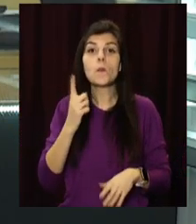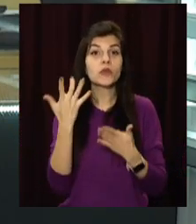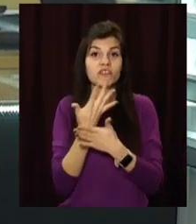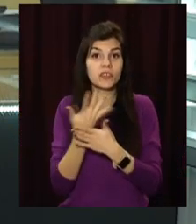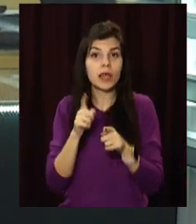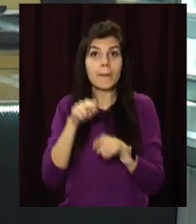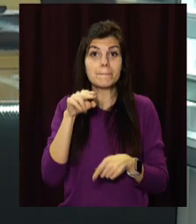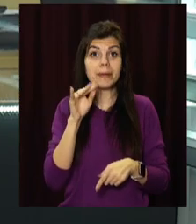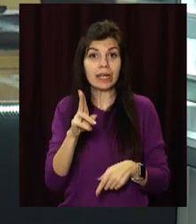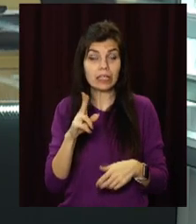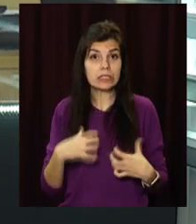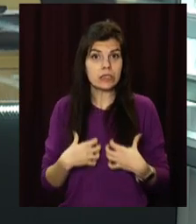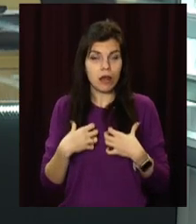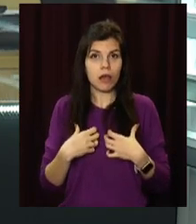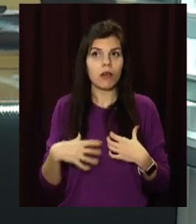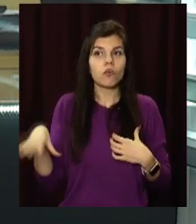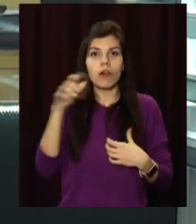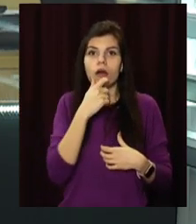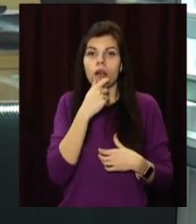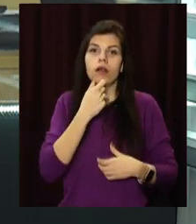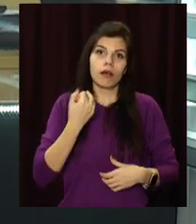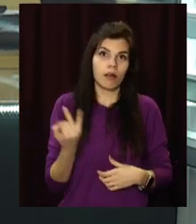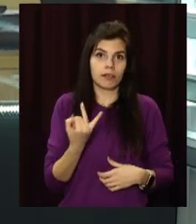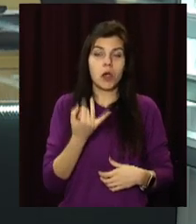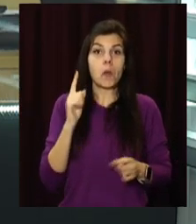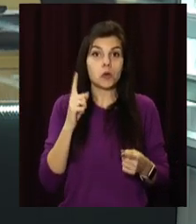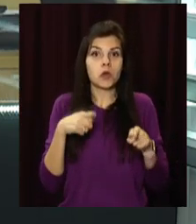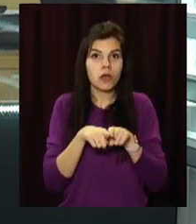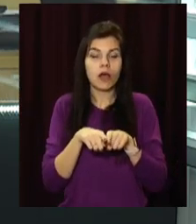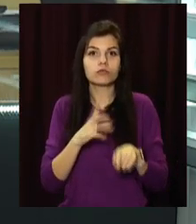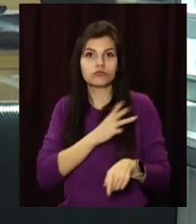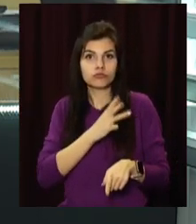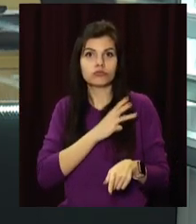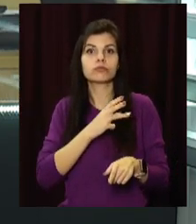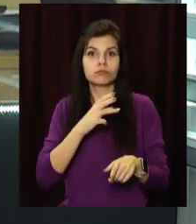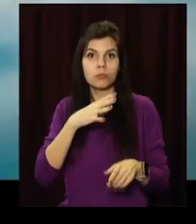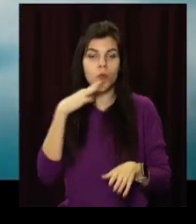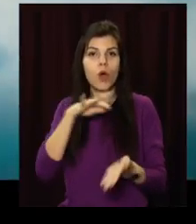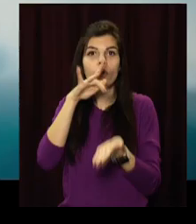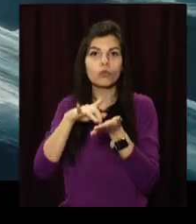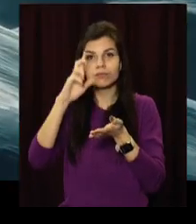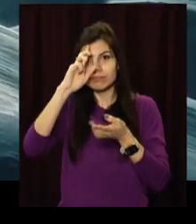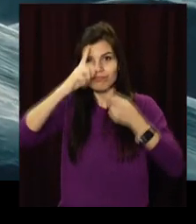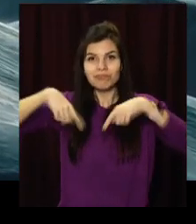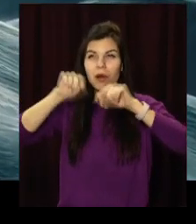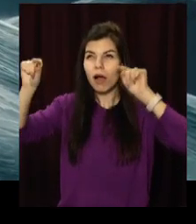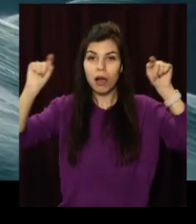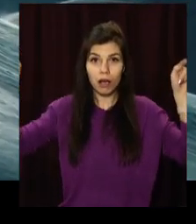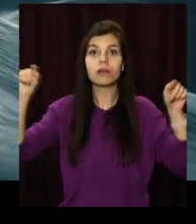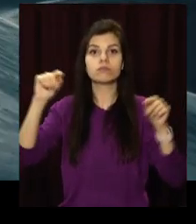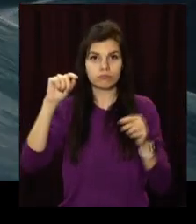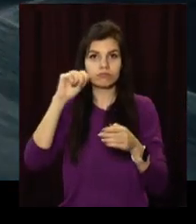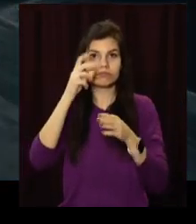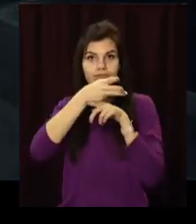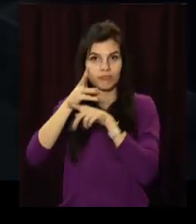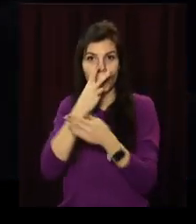світу. Знімали трилер у Грузії, а ось головну роль зіграла українська актриса Іванна Сахно. Чому фільм «Пік страху» так